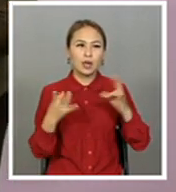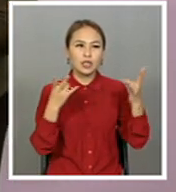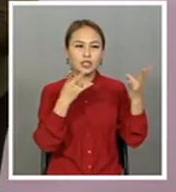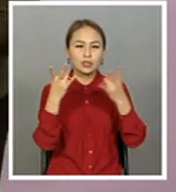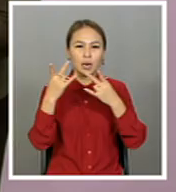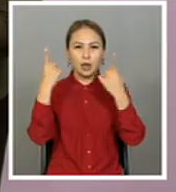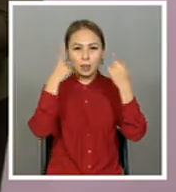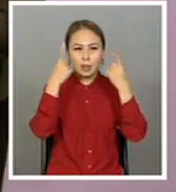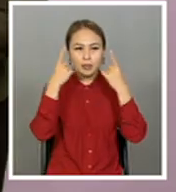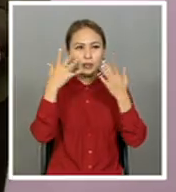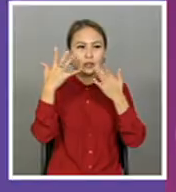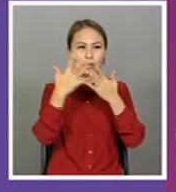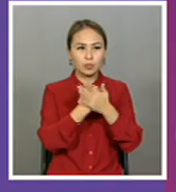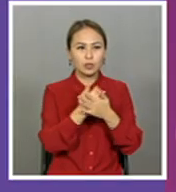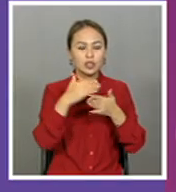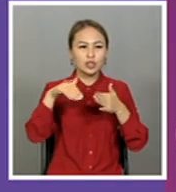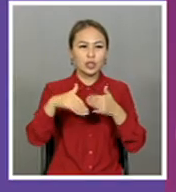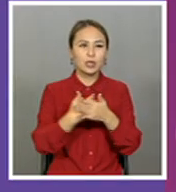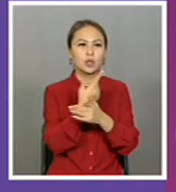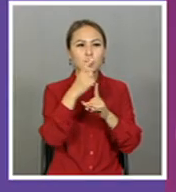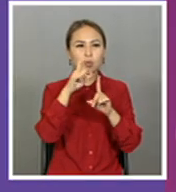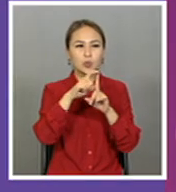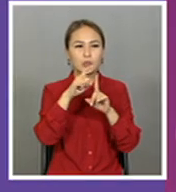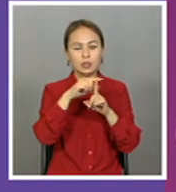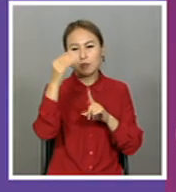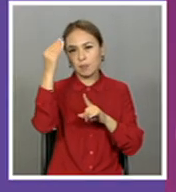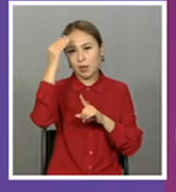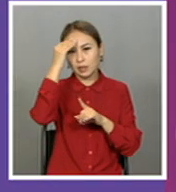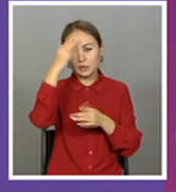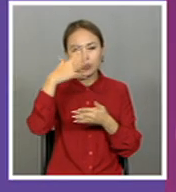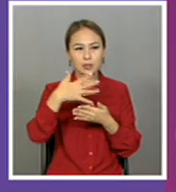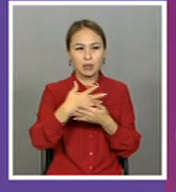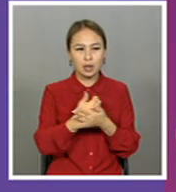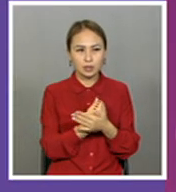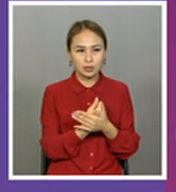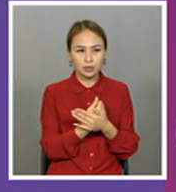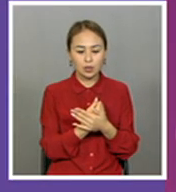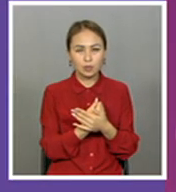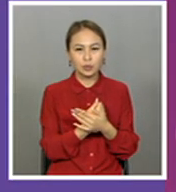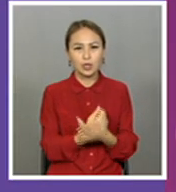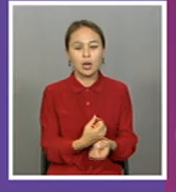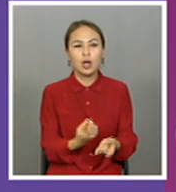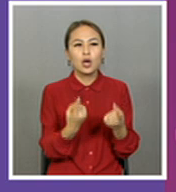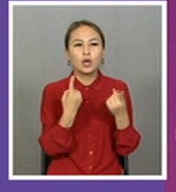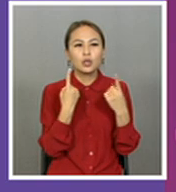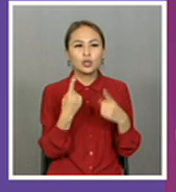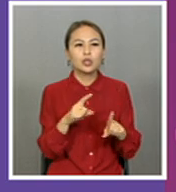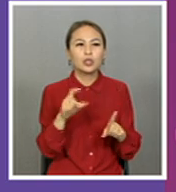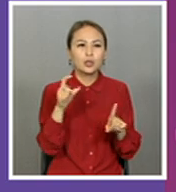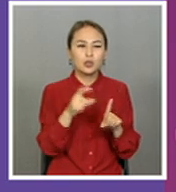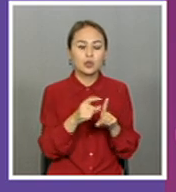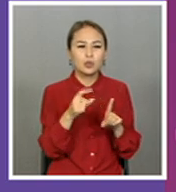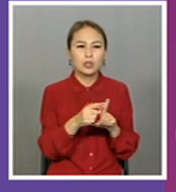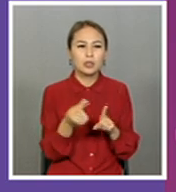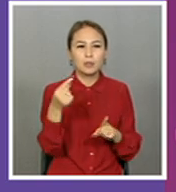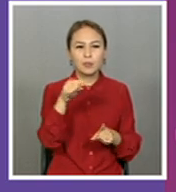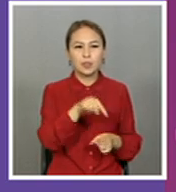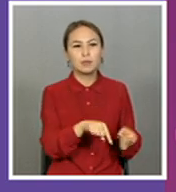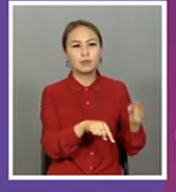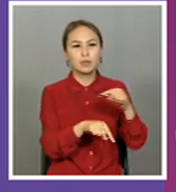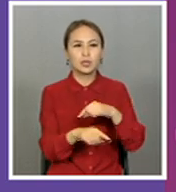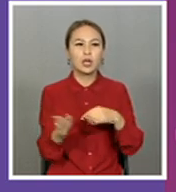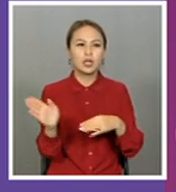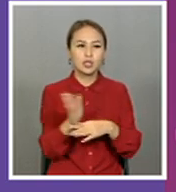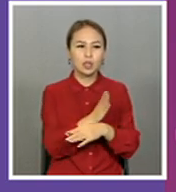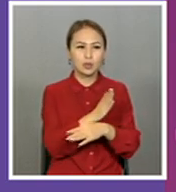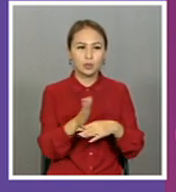қажет ақпараттар табуды, жаңа сөздердің мағынасын анықтауды, күрделі сөздерді